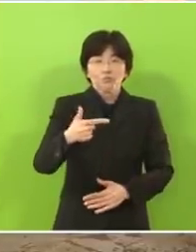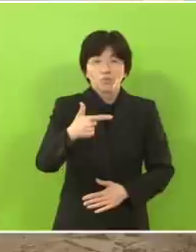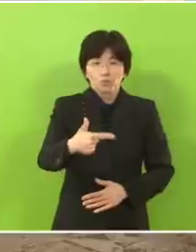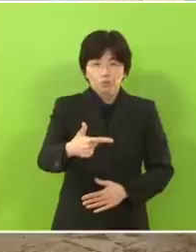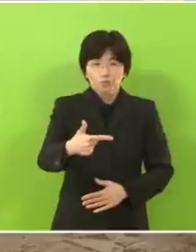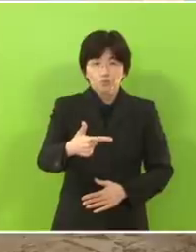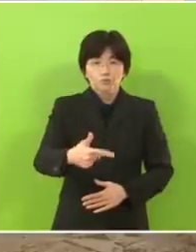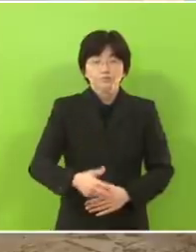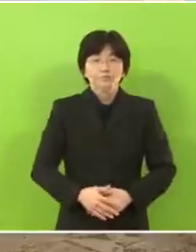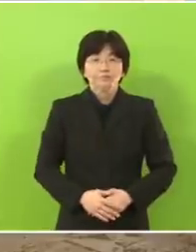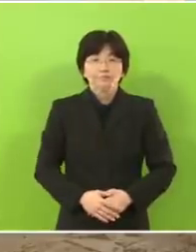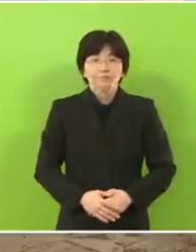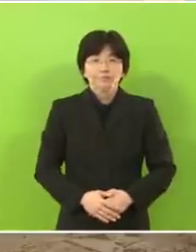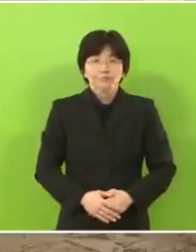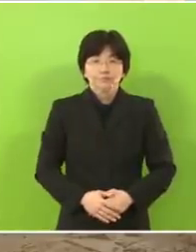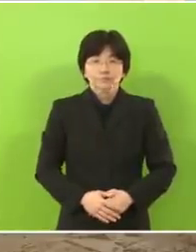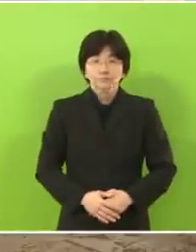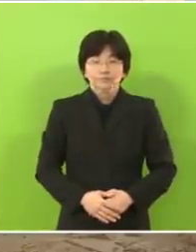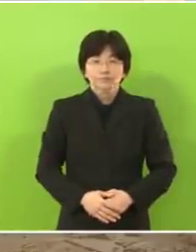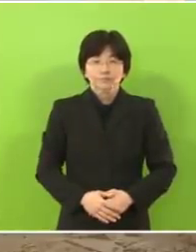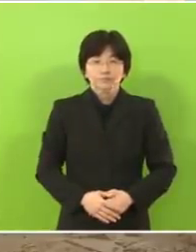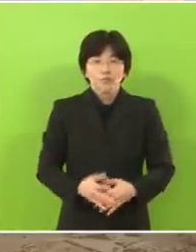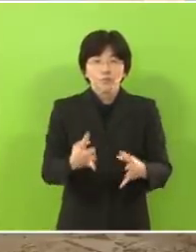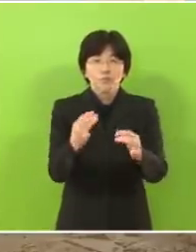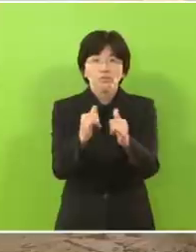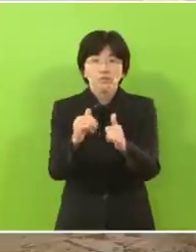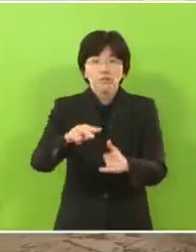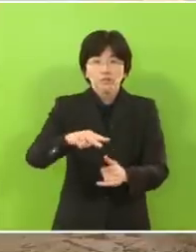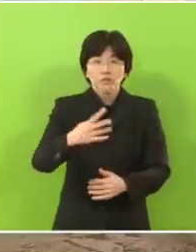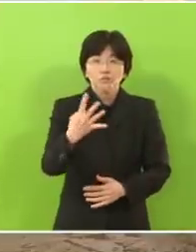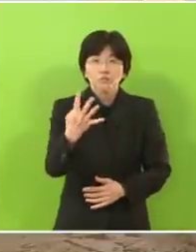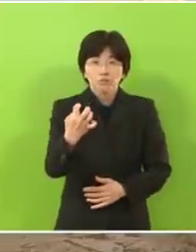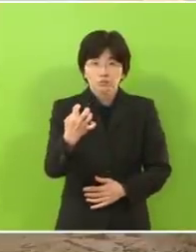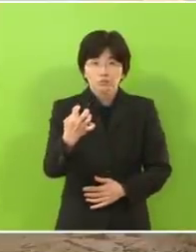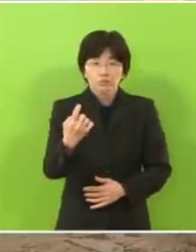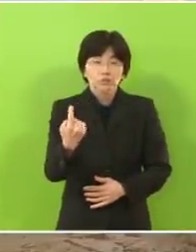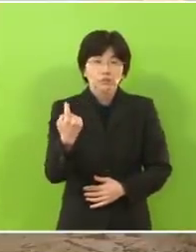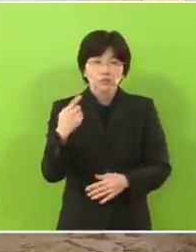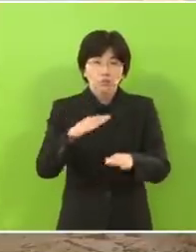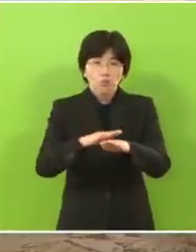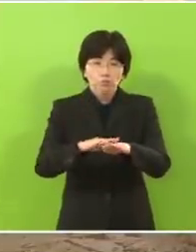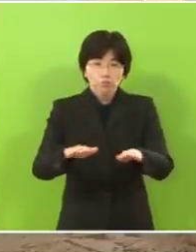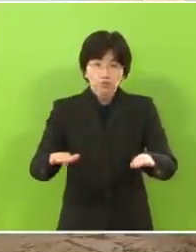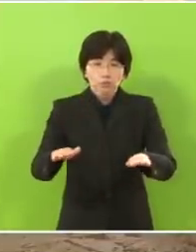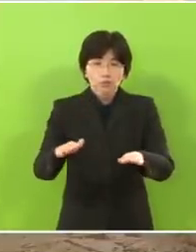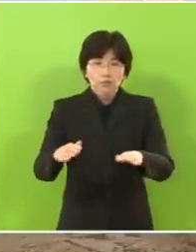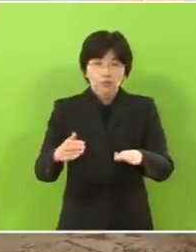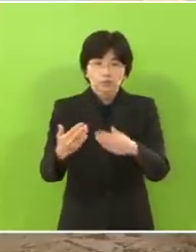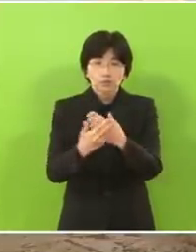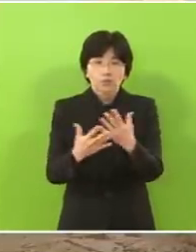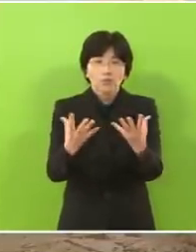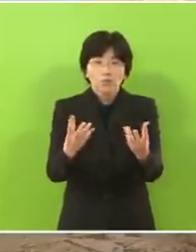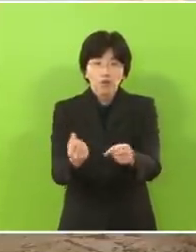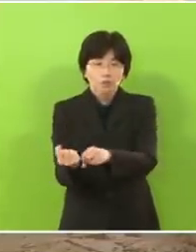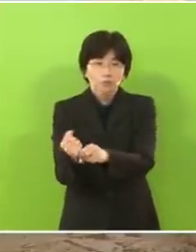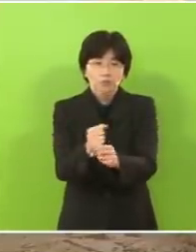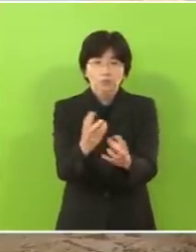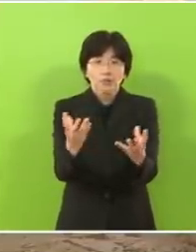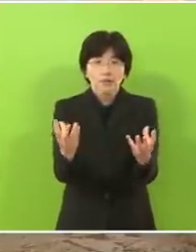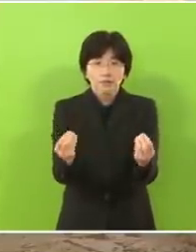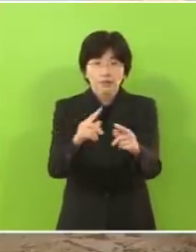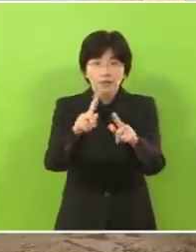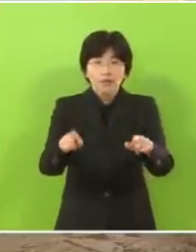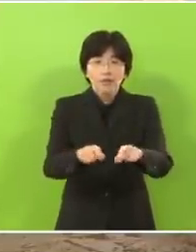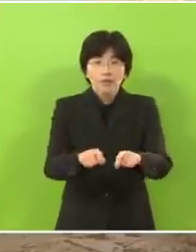なっています王族の方240名の方が昨日も無事に療養解除後回復されましたその